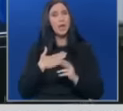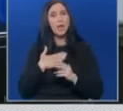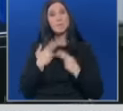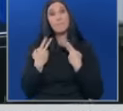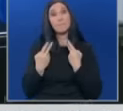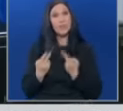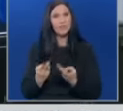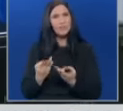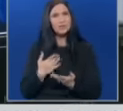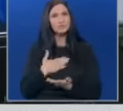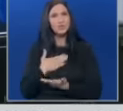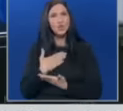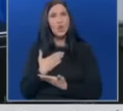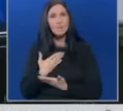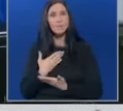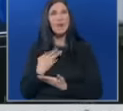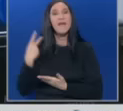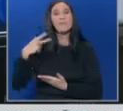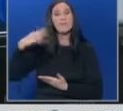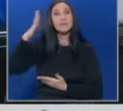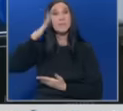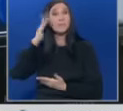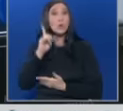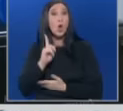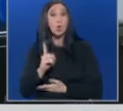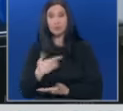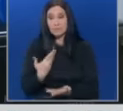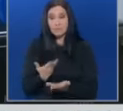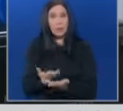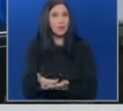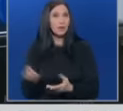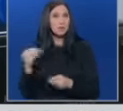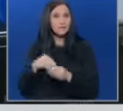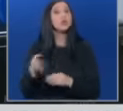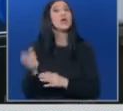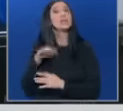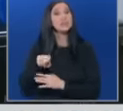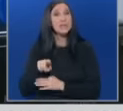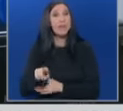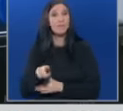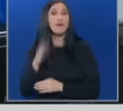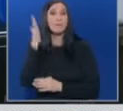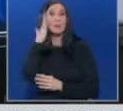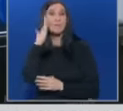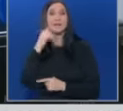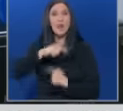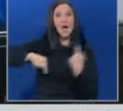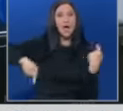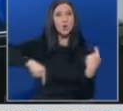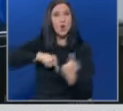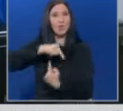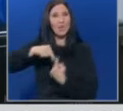предвид, че имаме вице-премиер, който се предлага да се включи, а след това и премиер на